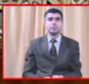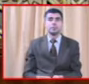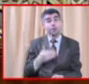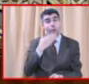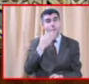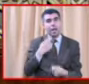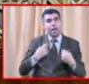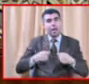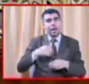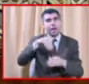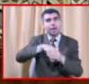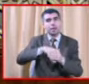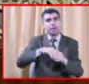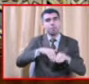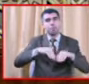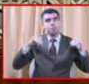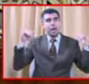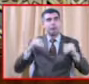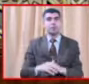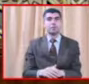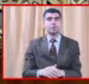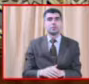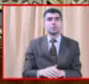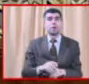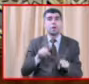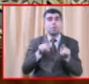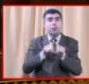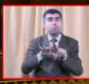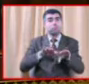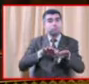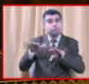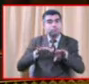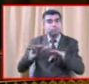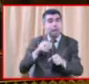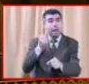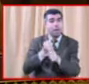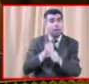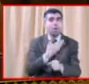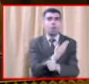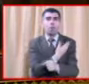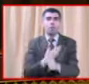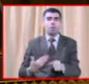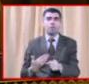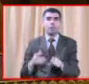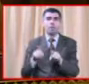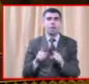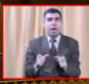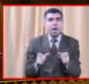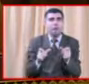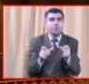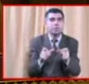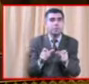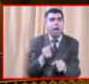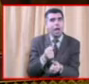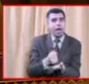شكرا السيد الرئيس. سؤالنا هو التالي: ما هي الاجراءات المتخذه من طرف الحكومه لمواجهة التقلبات